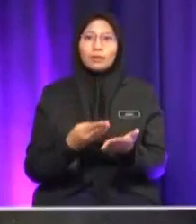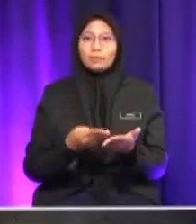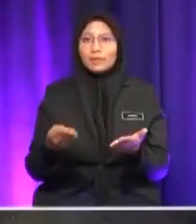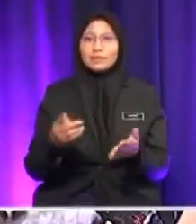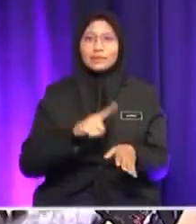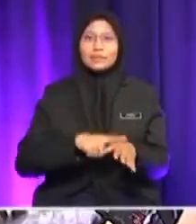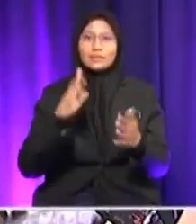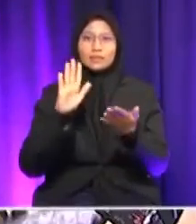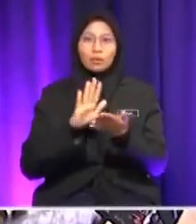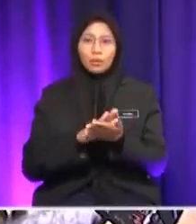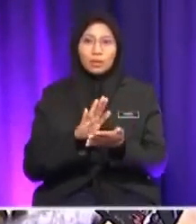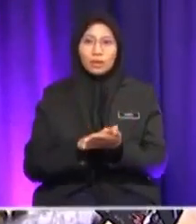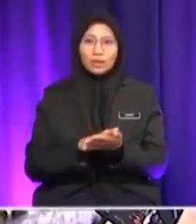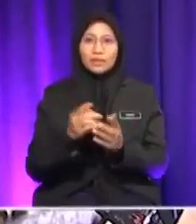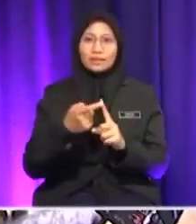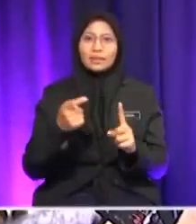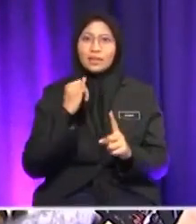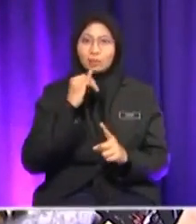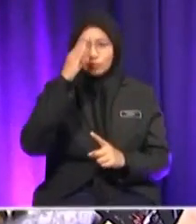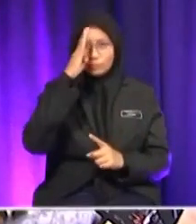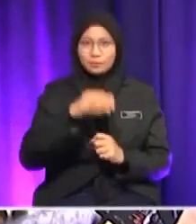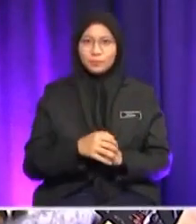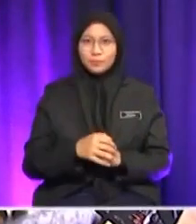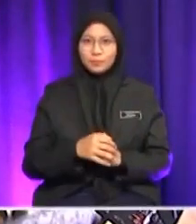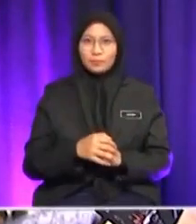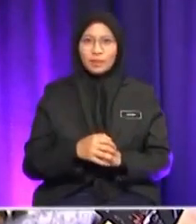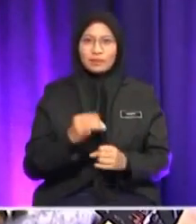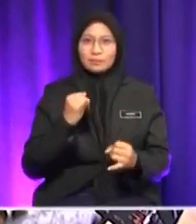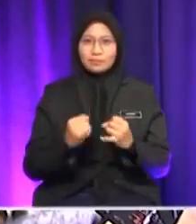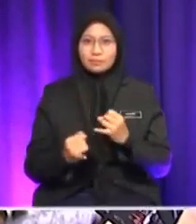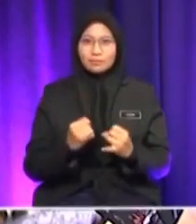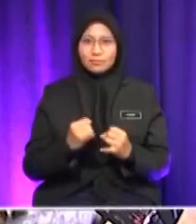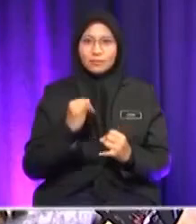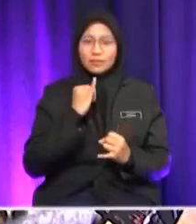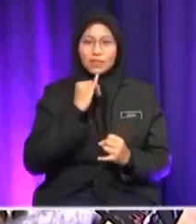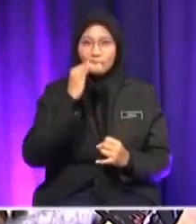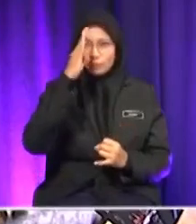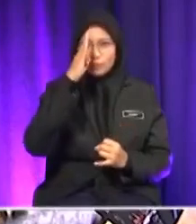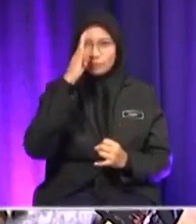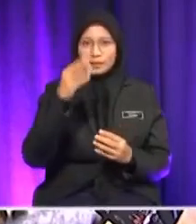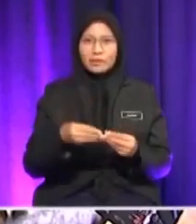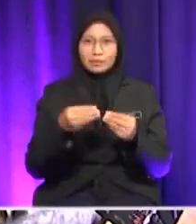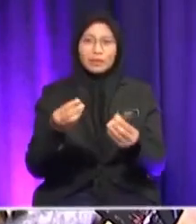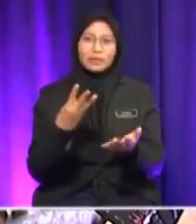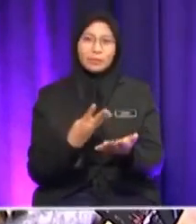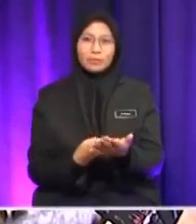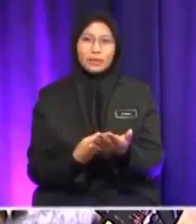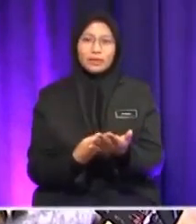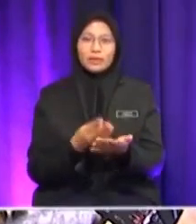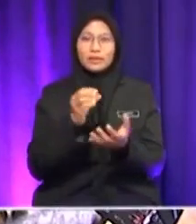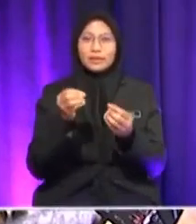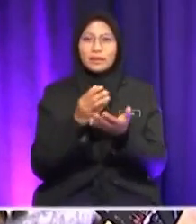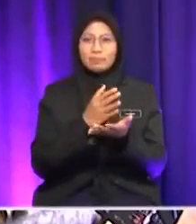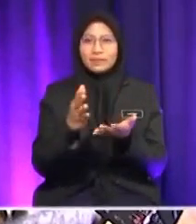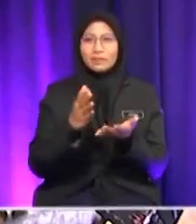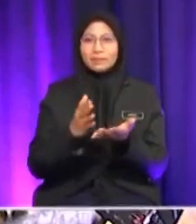Cikgu Somu terangkan bagaimana agaknya jika wang dibelanjakan diberi RM5, bagaimana agaknya pecahan-pecahan yang mungkin